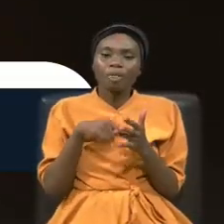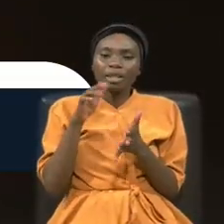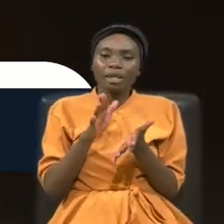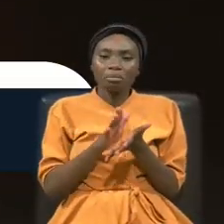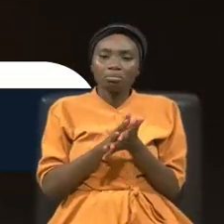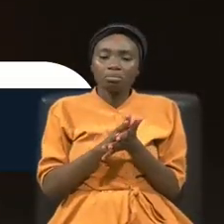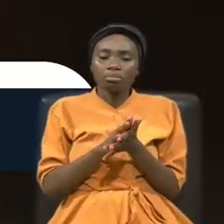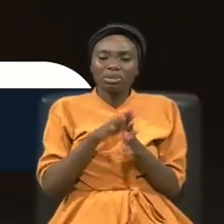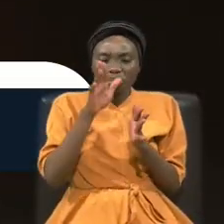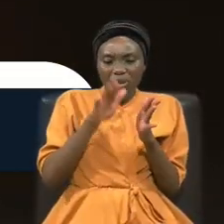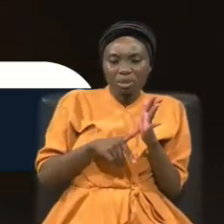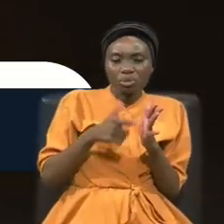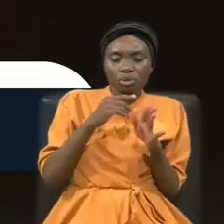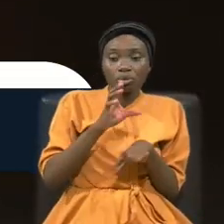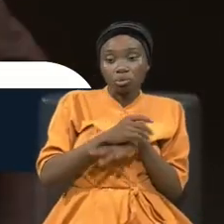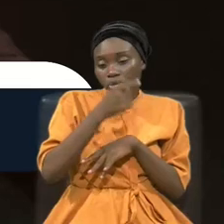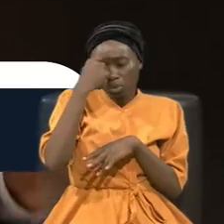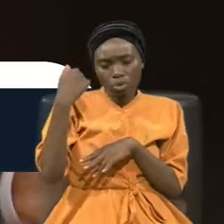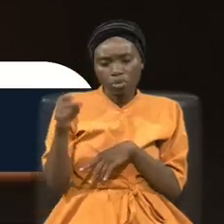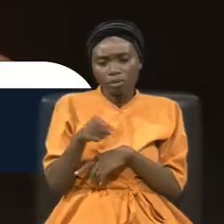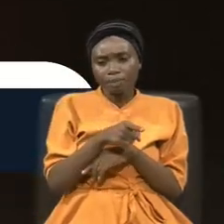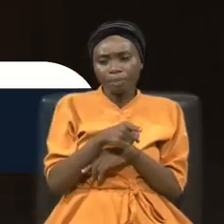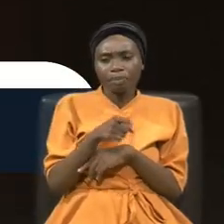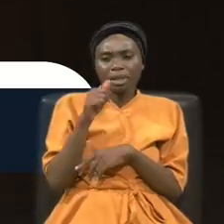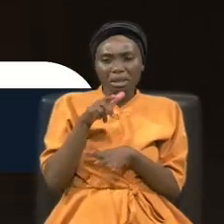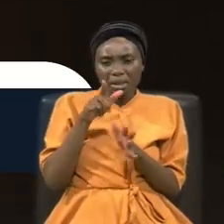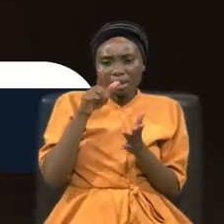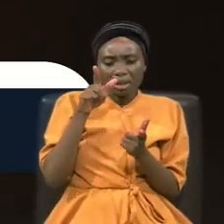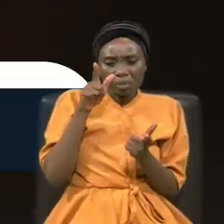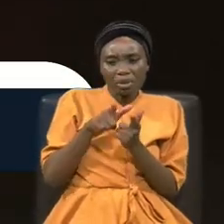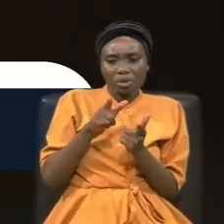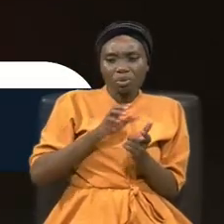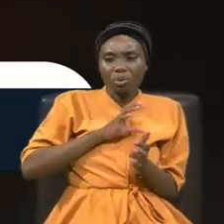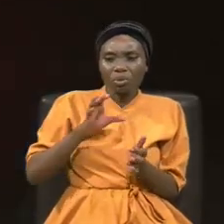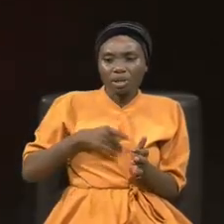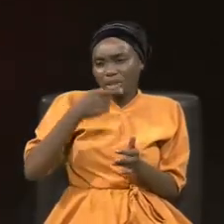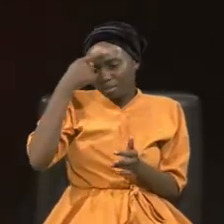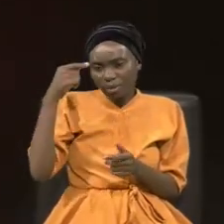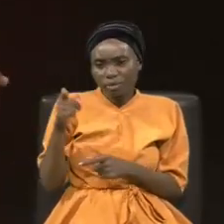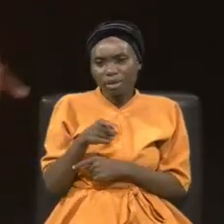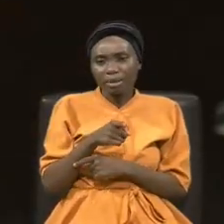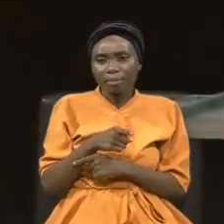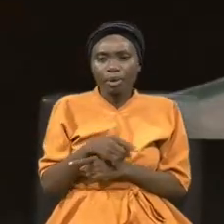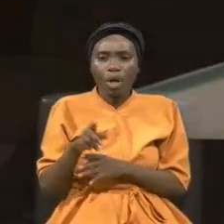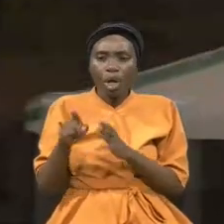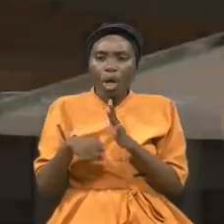à telle enseigne qu'il y a l'outrage. Les gens minimisent l'Église à cause d'eux. Les gens